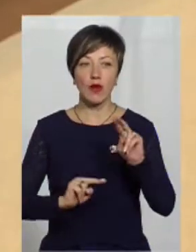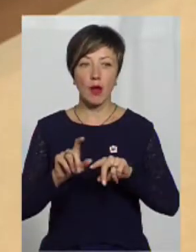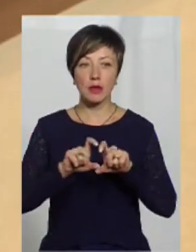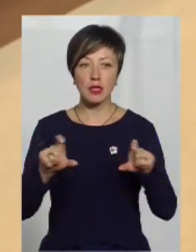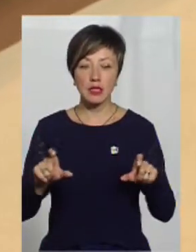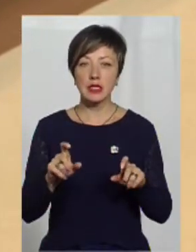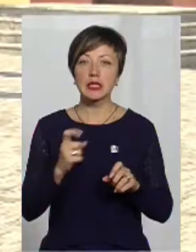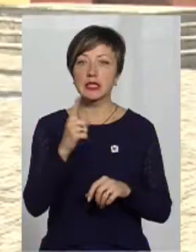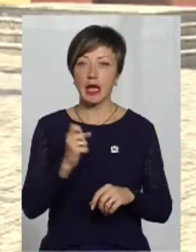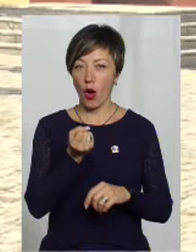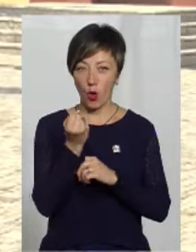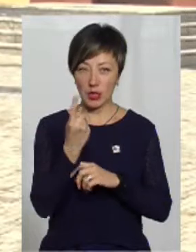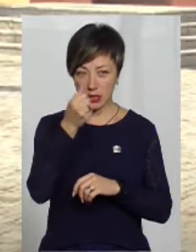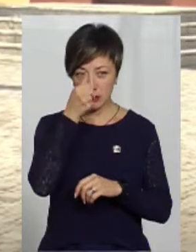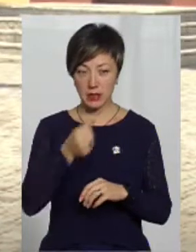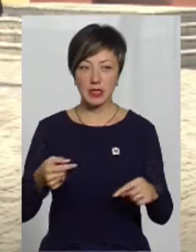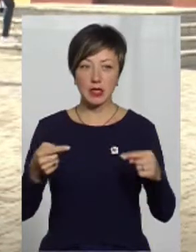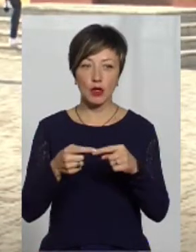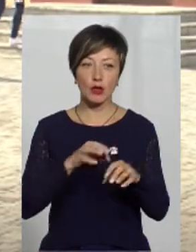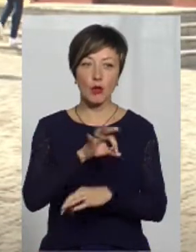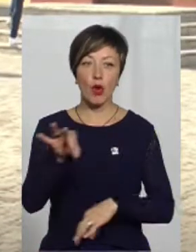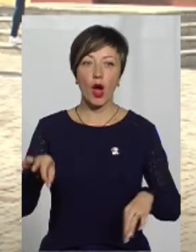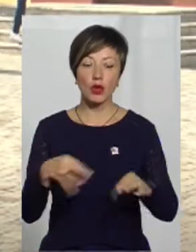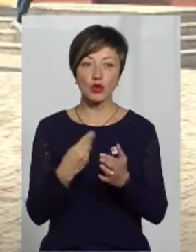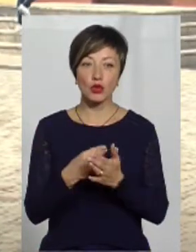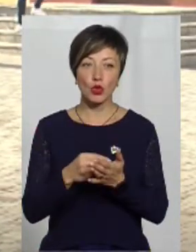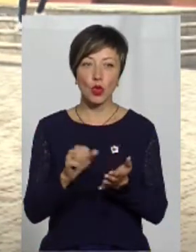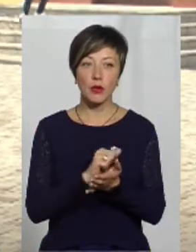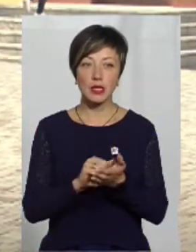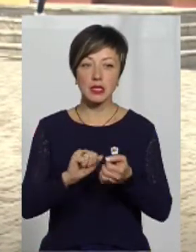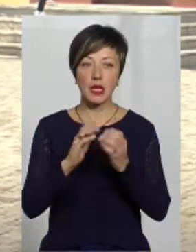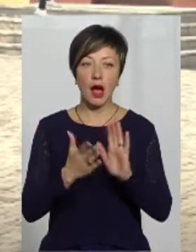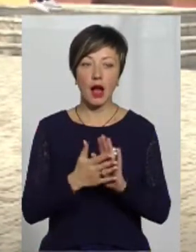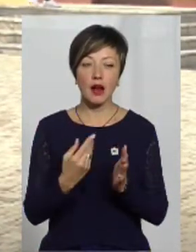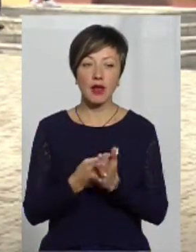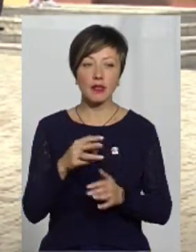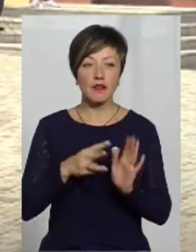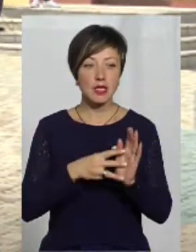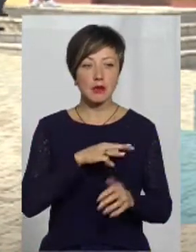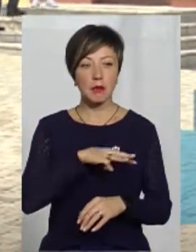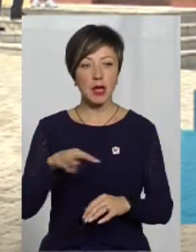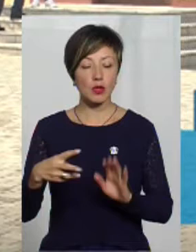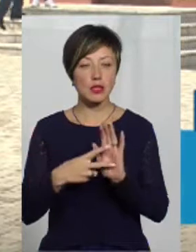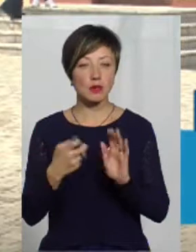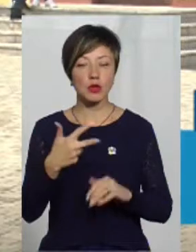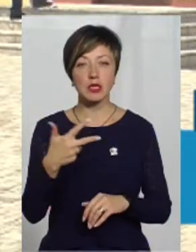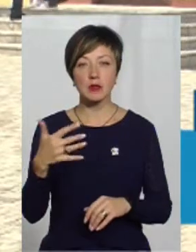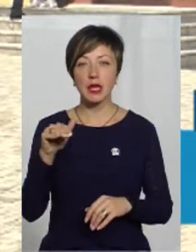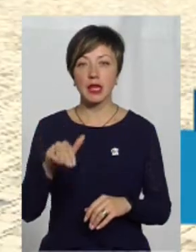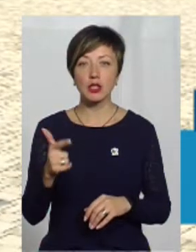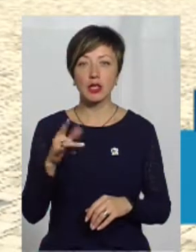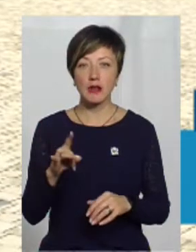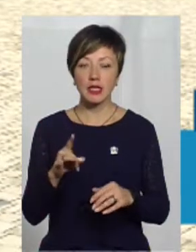за 11 місяців. Згідно проєктно-кошторисної документації, загальна вартість 8 мільйонів 735 тисяч гривень